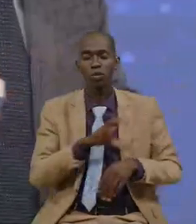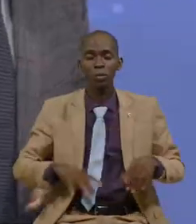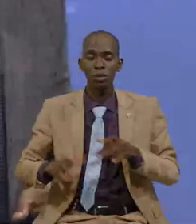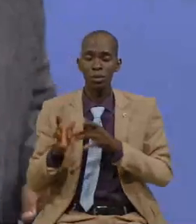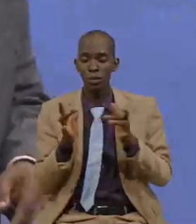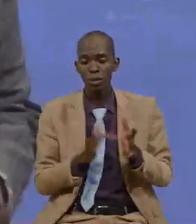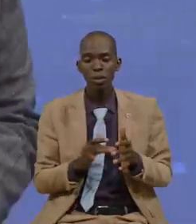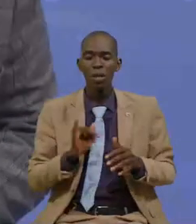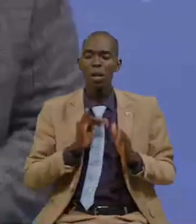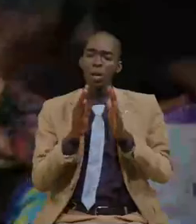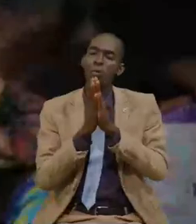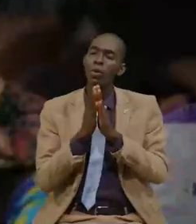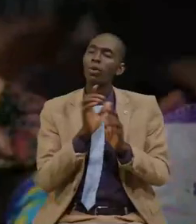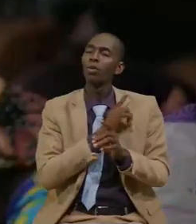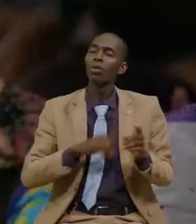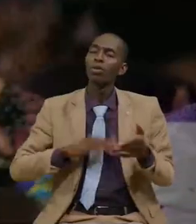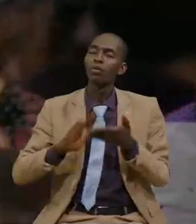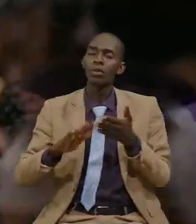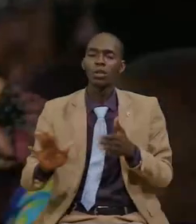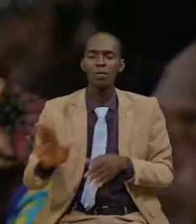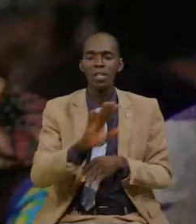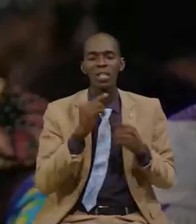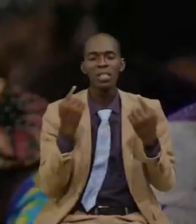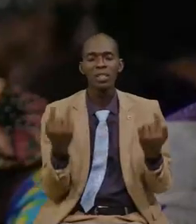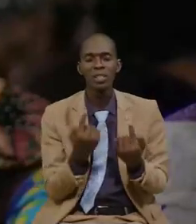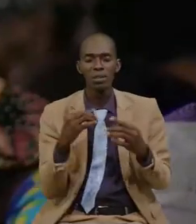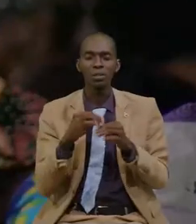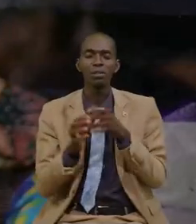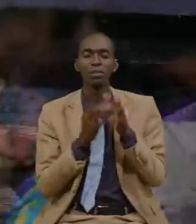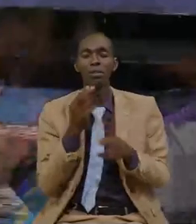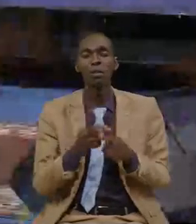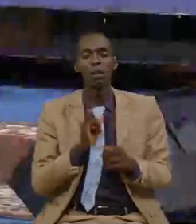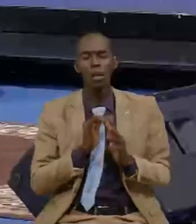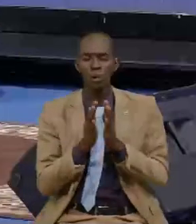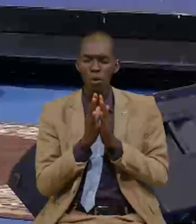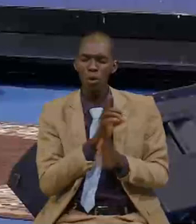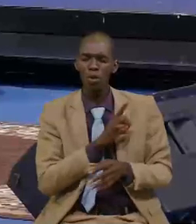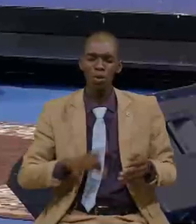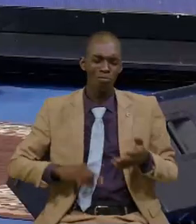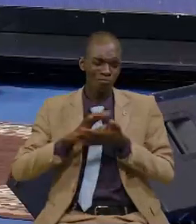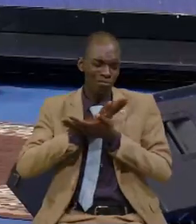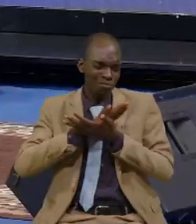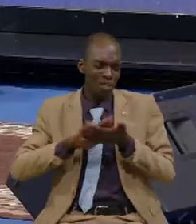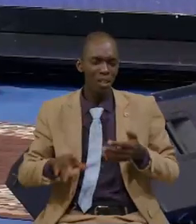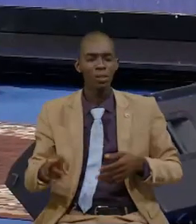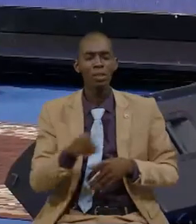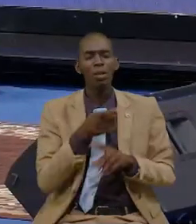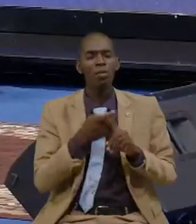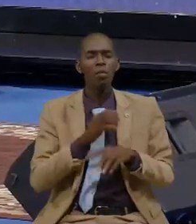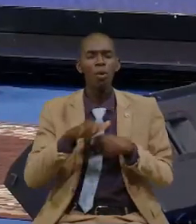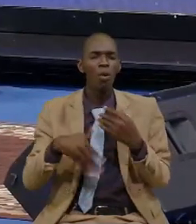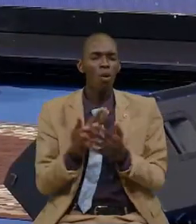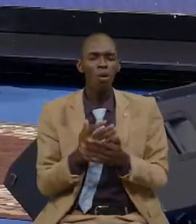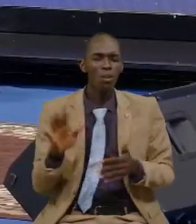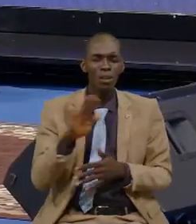du Sauveur Jésus. Je prie que tu pardonnes leurs péchés au nom de Jésus. Je prie, Seigneur, que tu les purifies